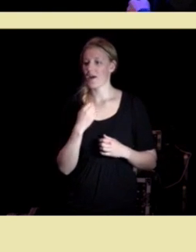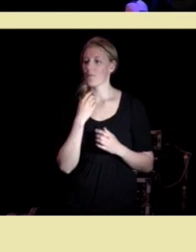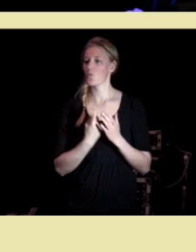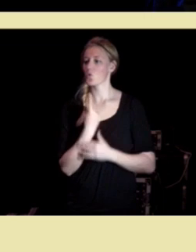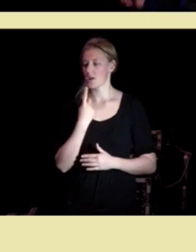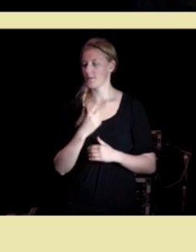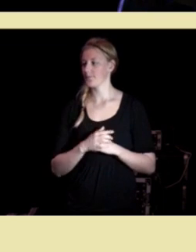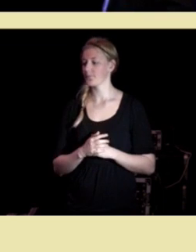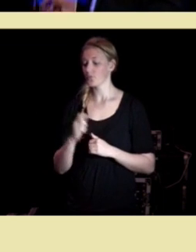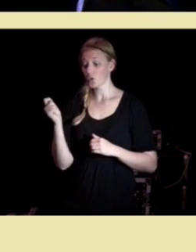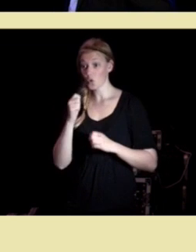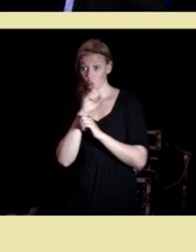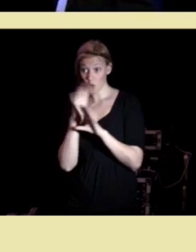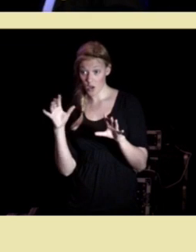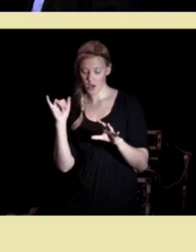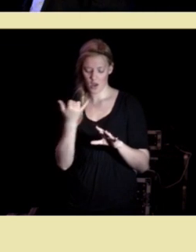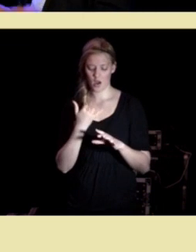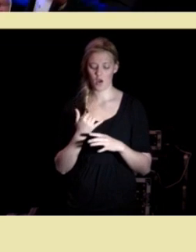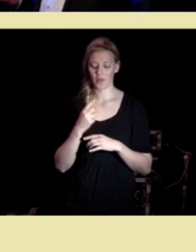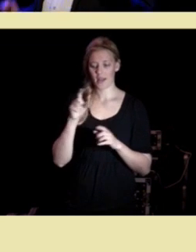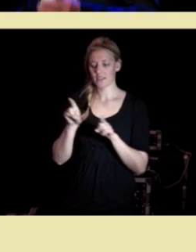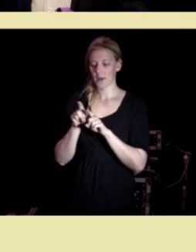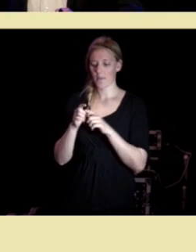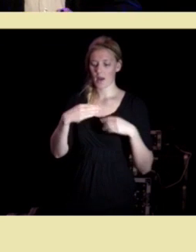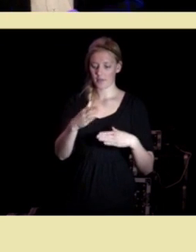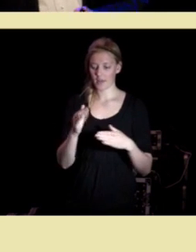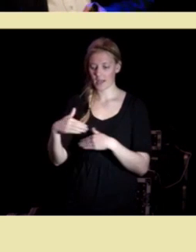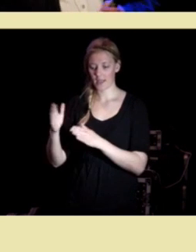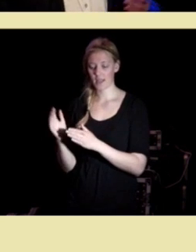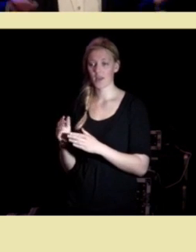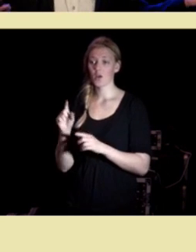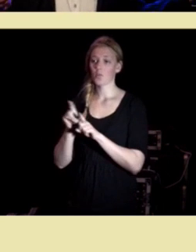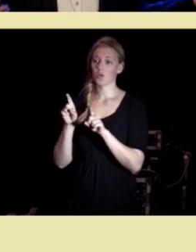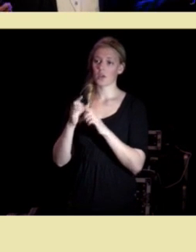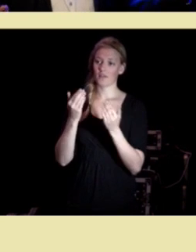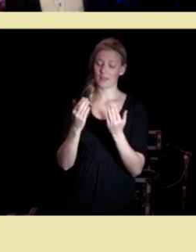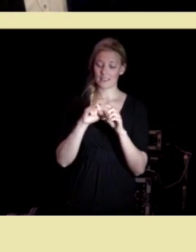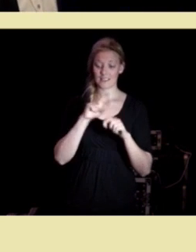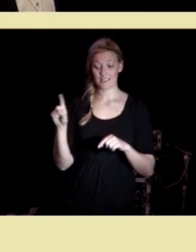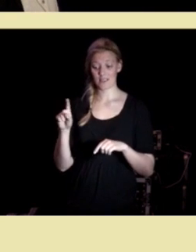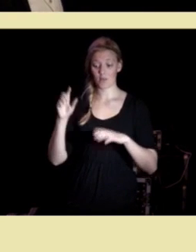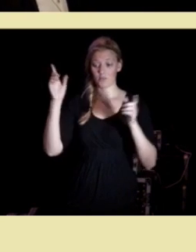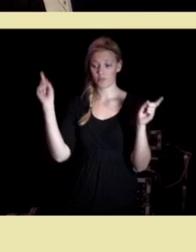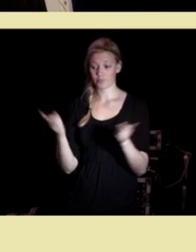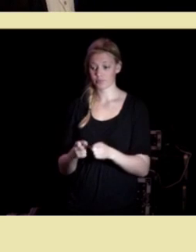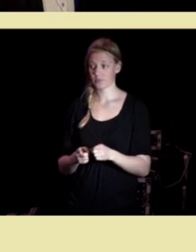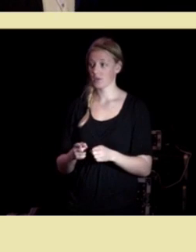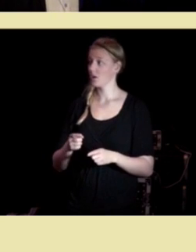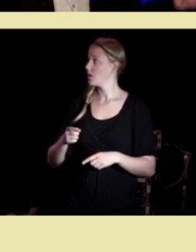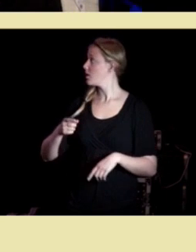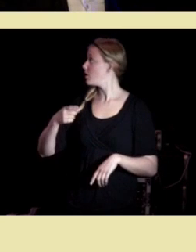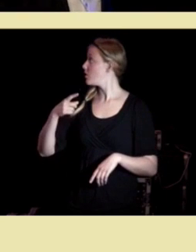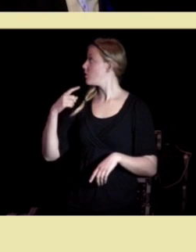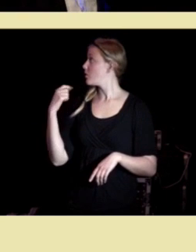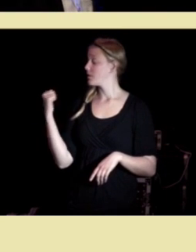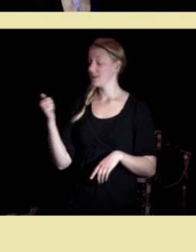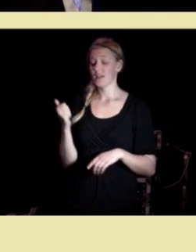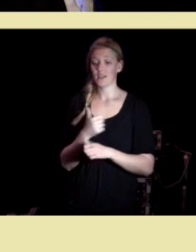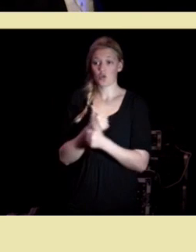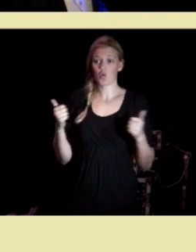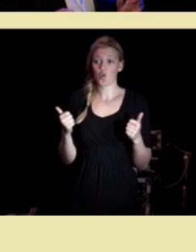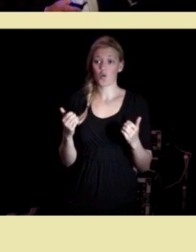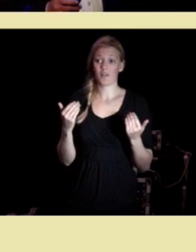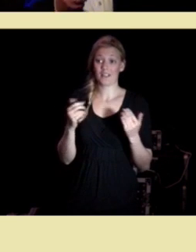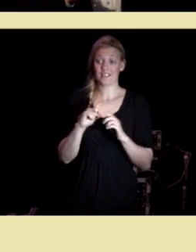at noen får det til, og dette er fra den samme avdelingen, og da går også ventetiden ned. For det er jo disse som har ventet i årevis som bidrar til de skyhøye